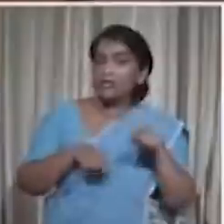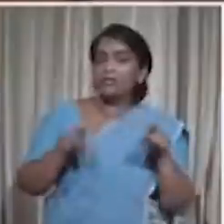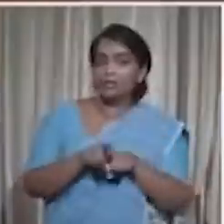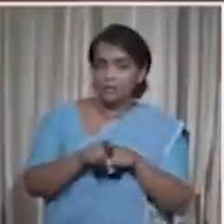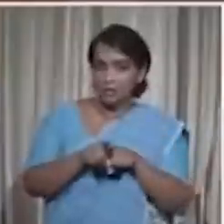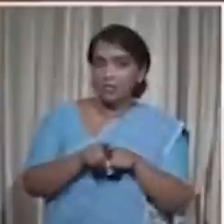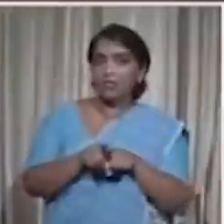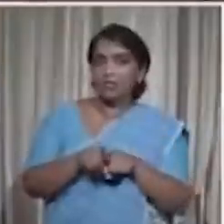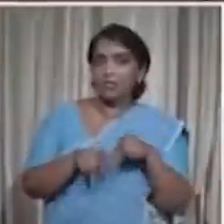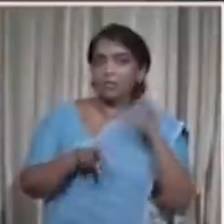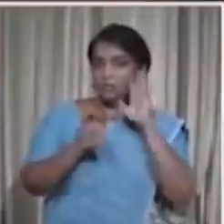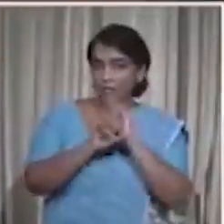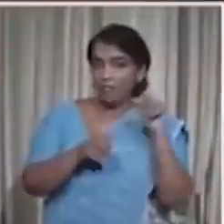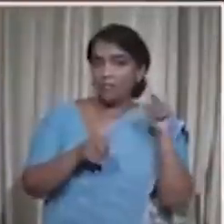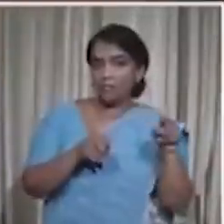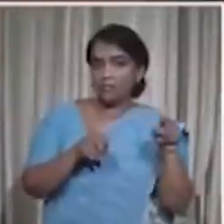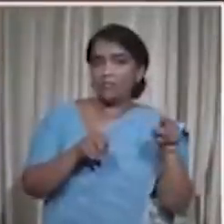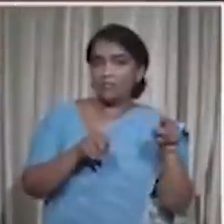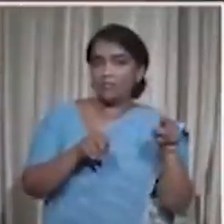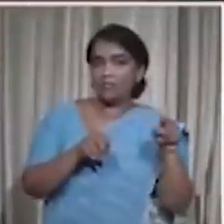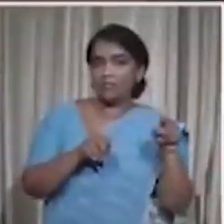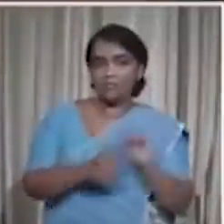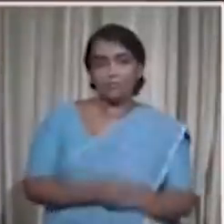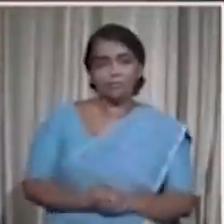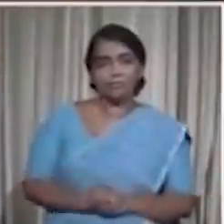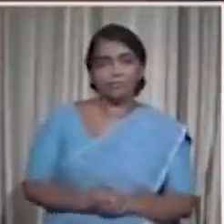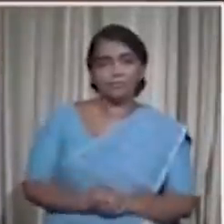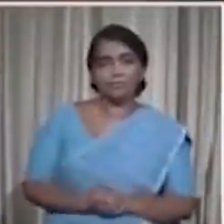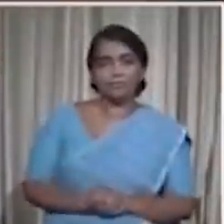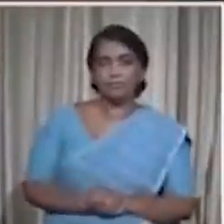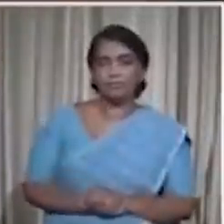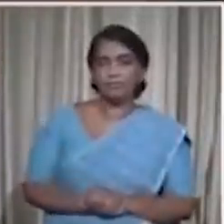இங்கு உயரோடுபடிய மன்னர் கருணாகரன் எட்டு கதாகரன் நீடாரீங்க